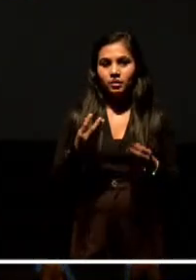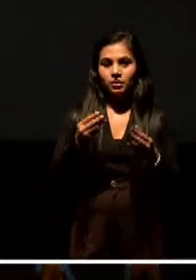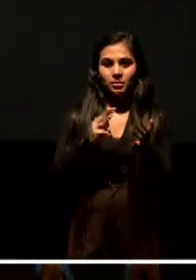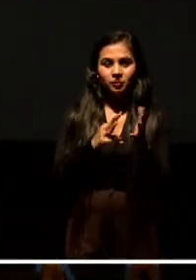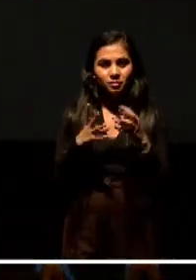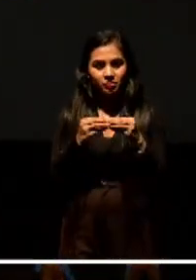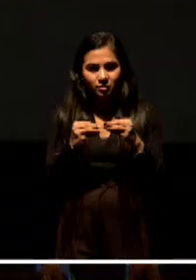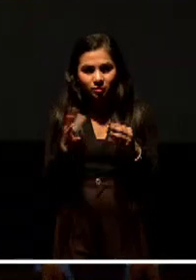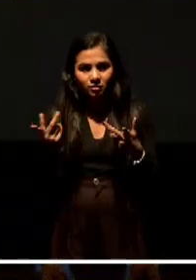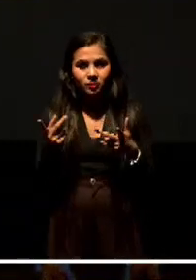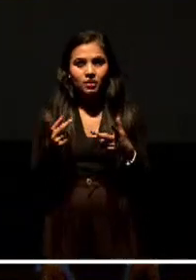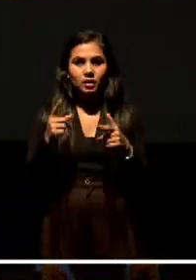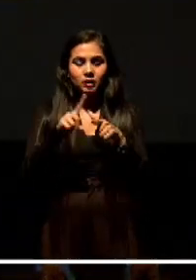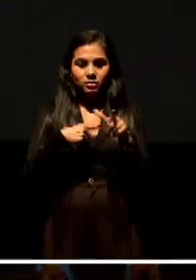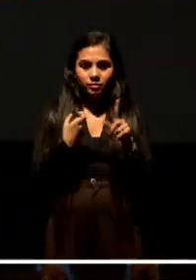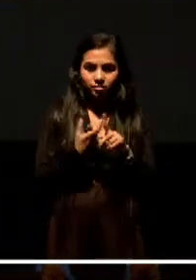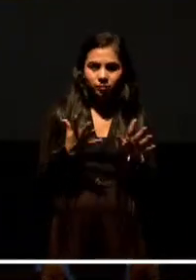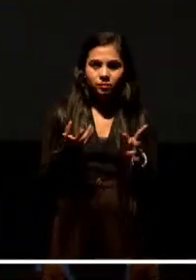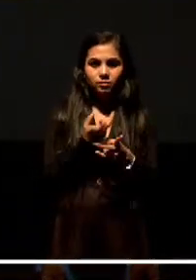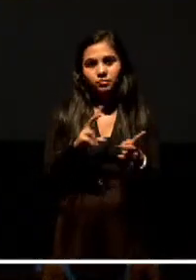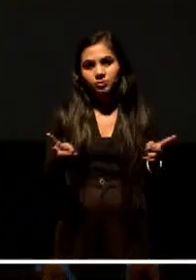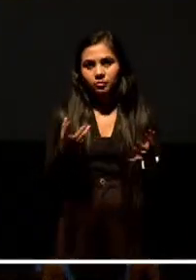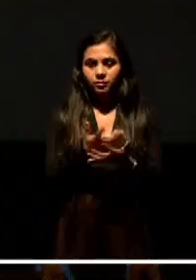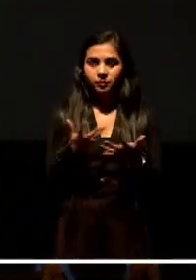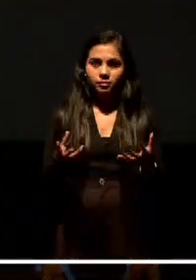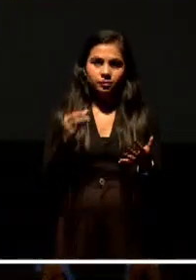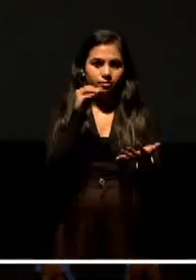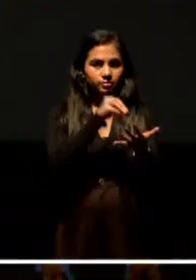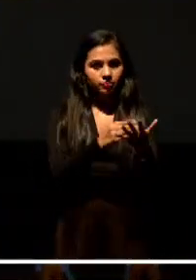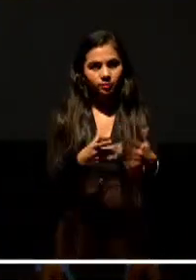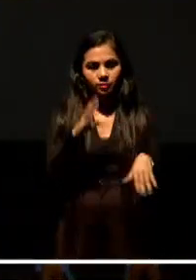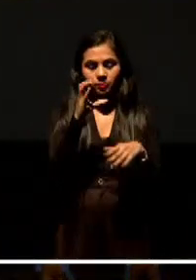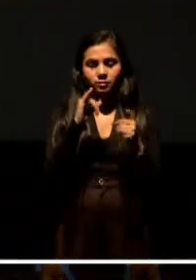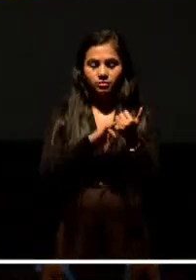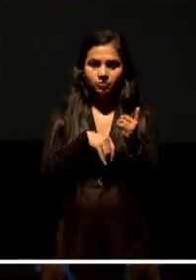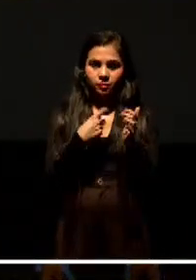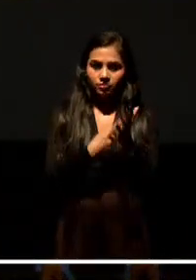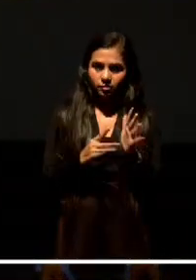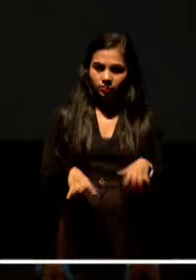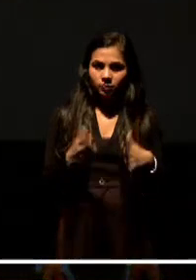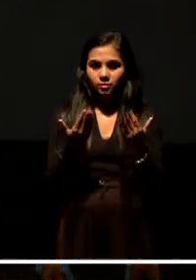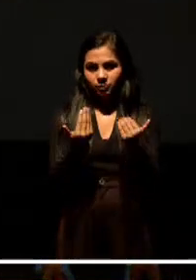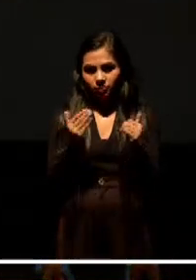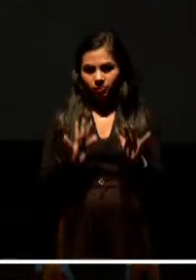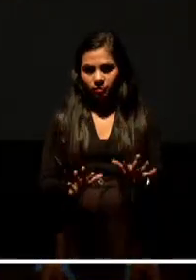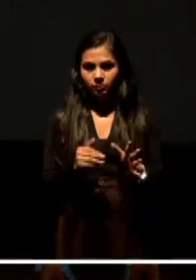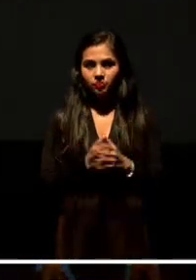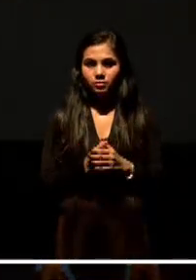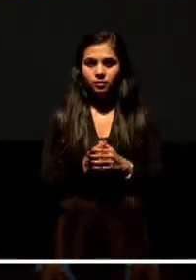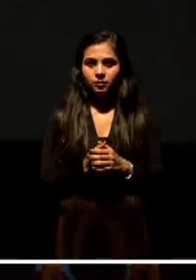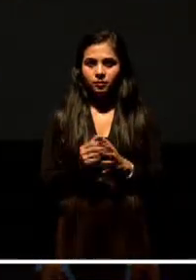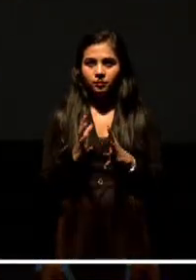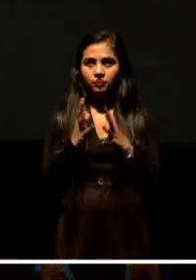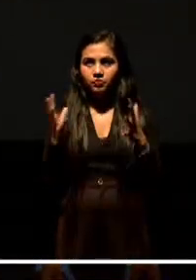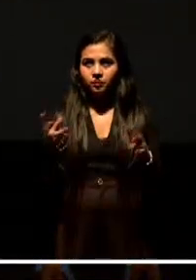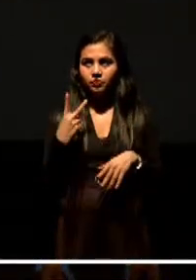हो के जम्मू कश्मीर हो, हर जगह प्रोडक्ट पहुंच सकते हैं क्योंकि CSR बहुत बड़ी मदद अवेलेबल है। और सबसे बड़ी बात, इन दो प्रोडक्ट